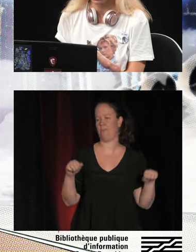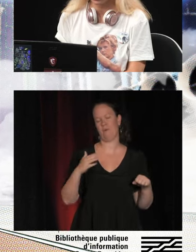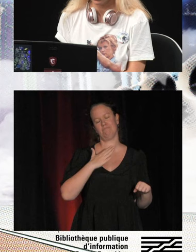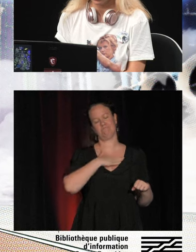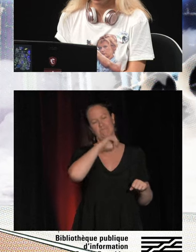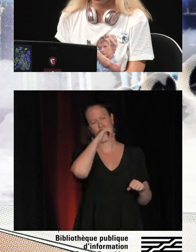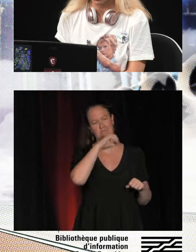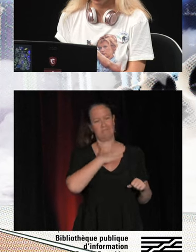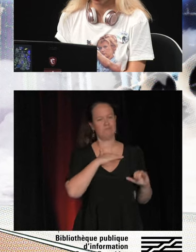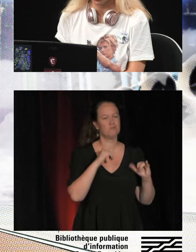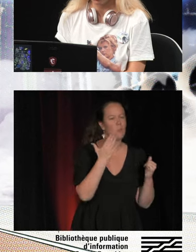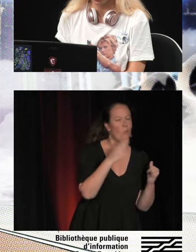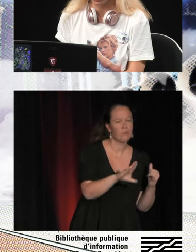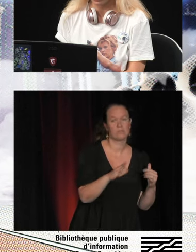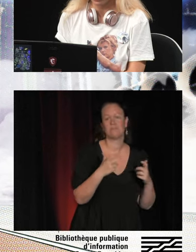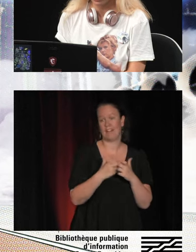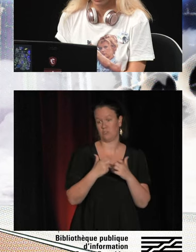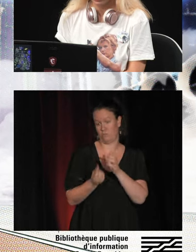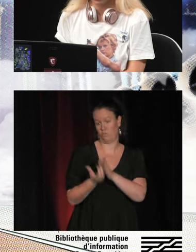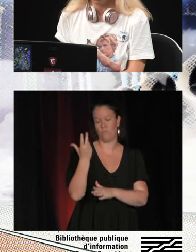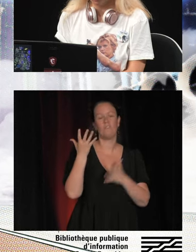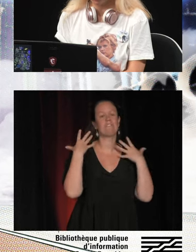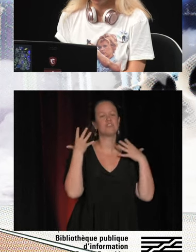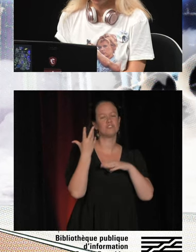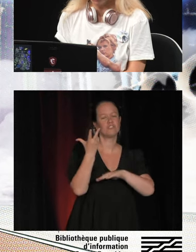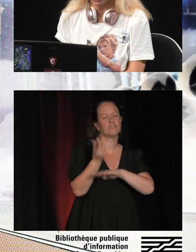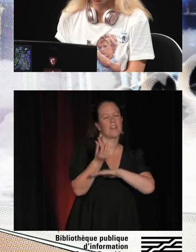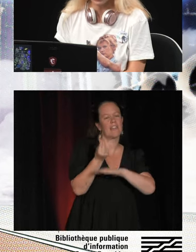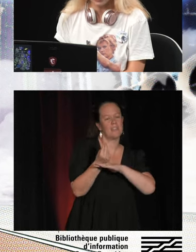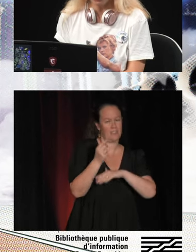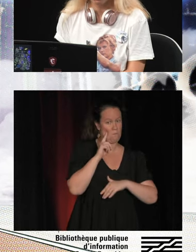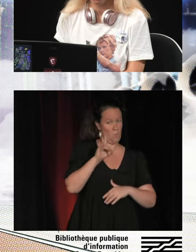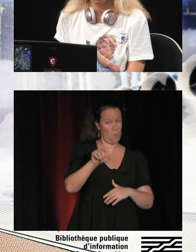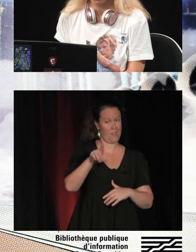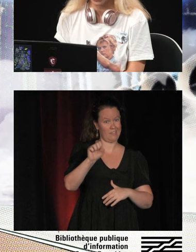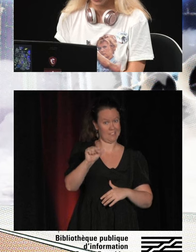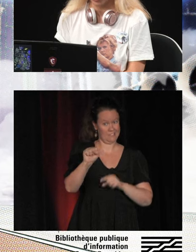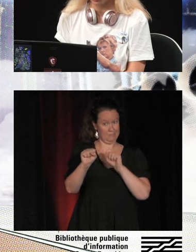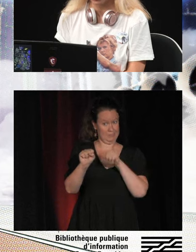consacrer, notamment pour le Fresh File de Hades. Donc qui sait?